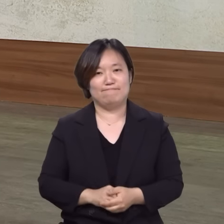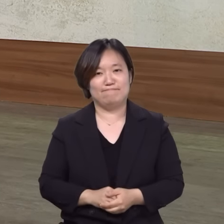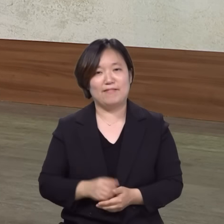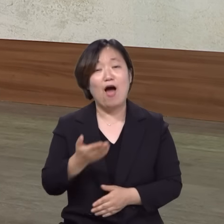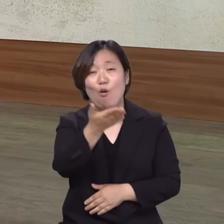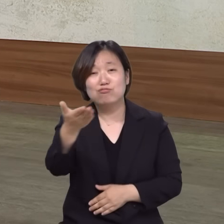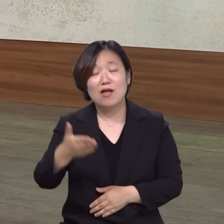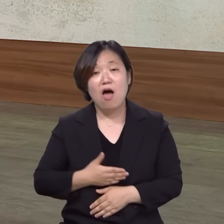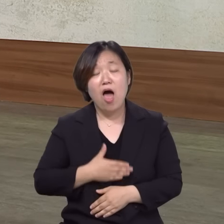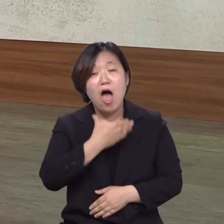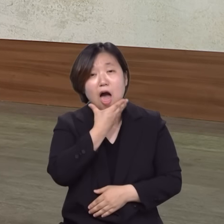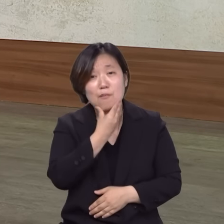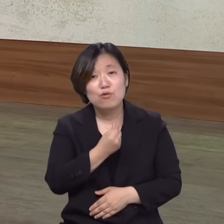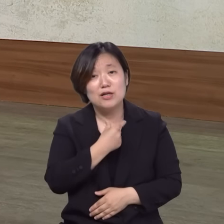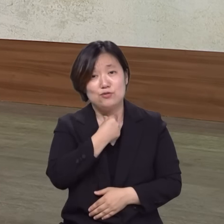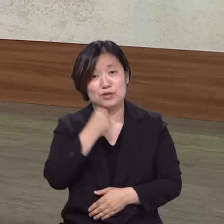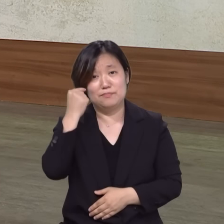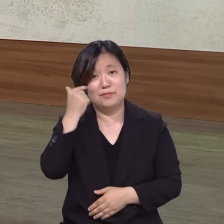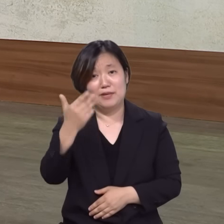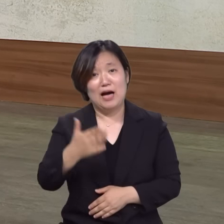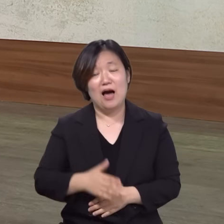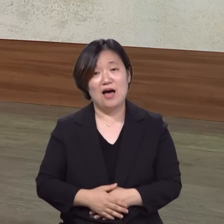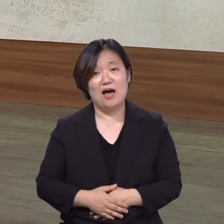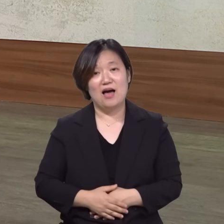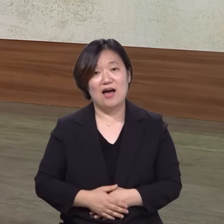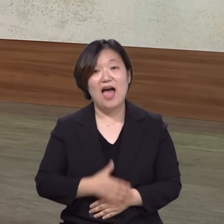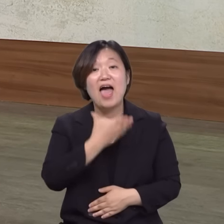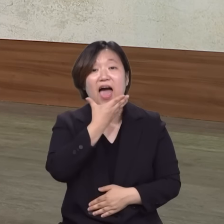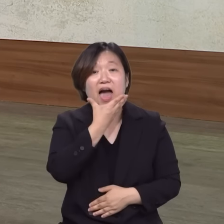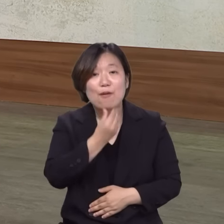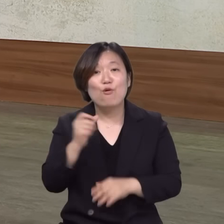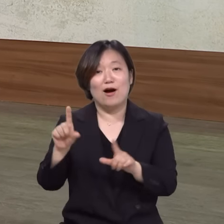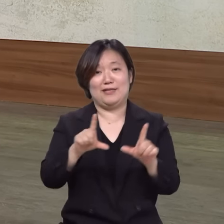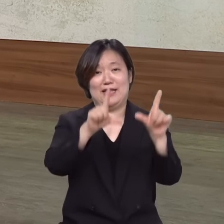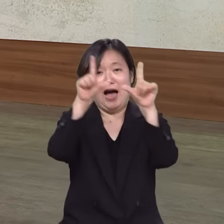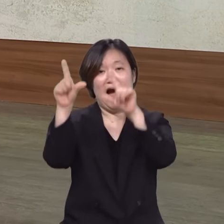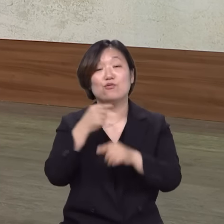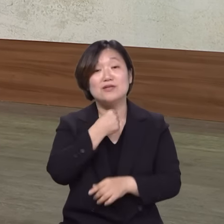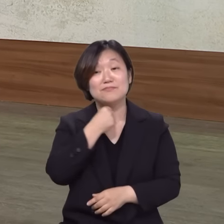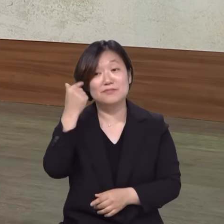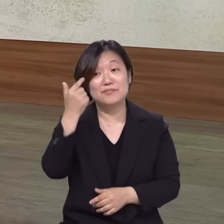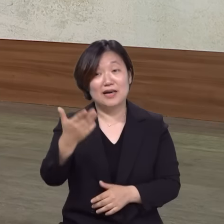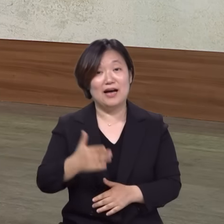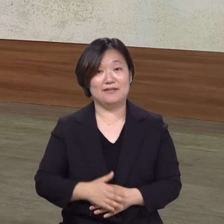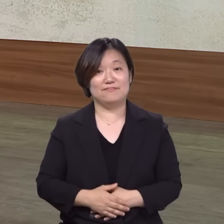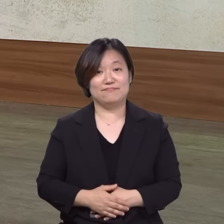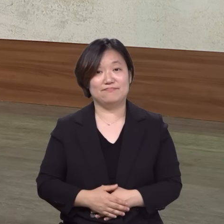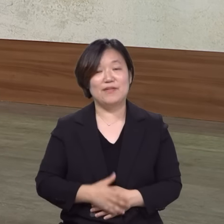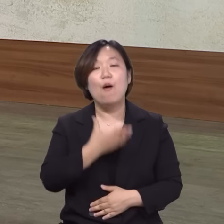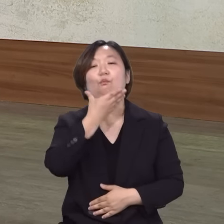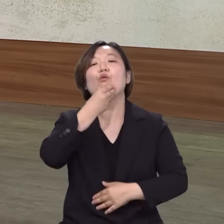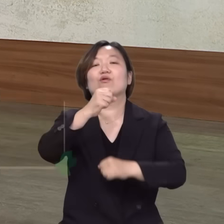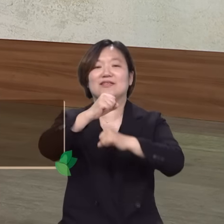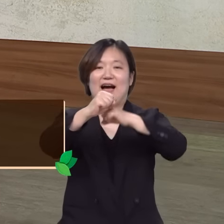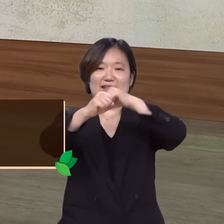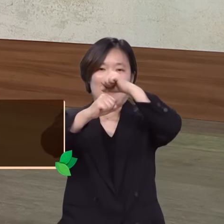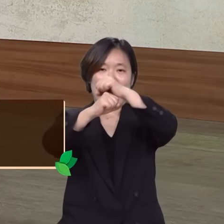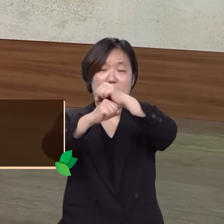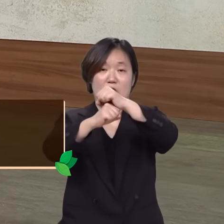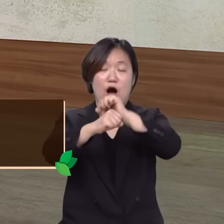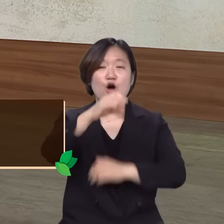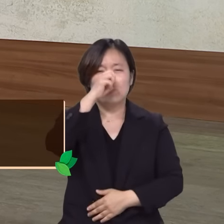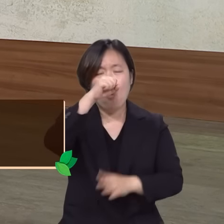여러분 행복해지고 싶습니까 행복한 삶을 창조하고 싶습니까 복을 지으십시오